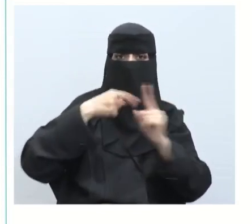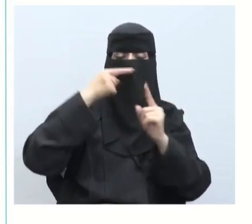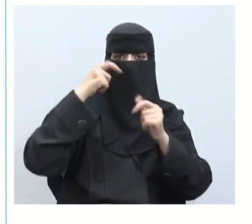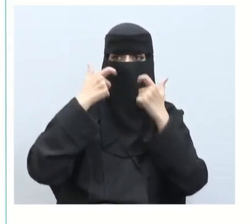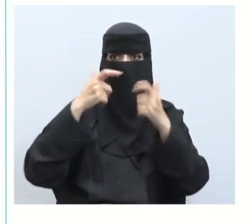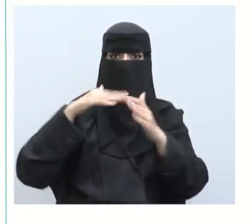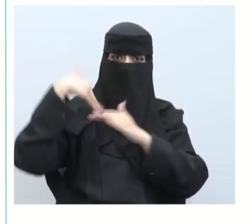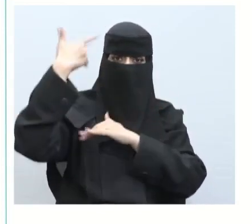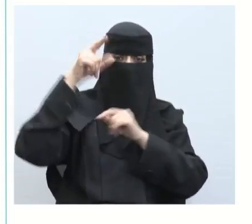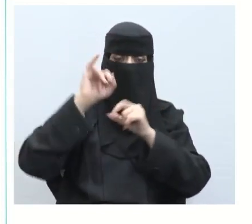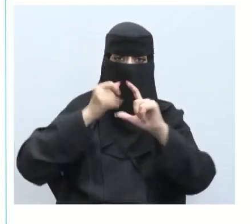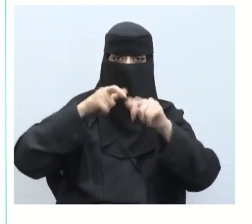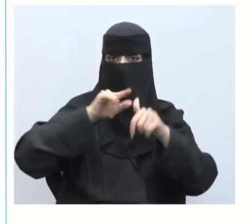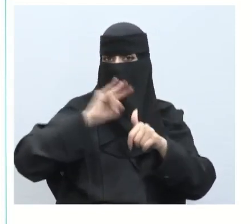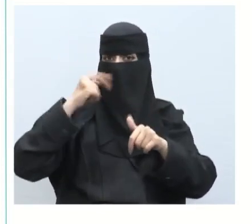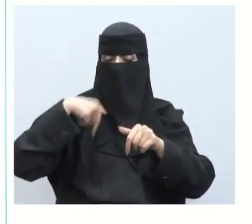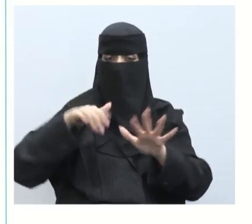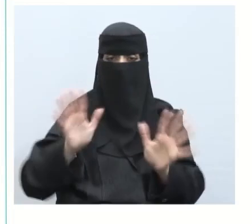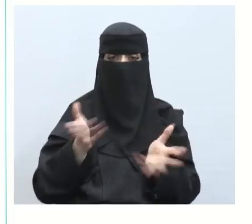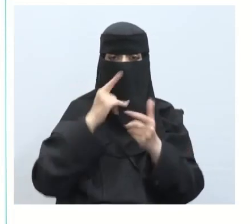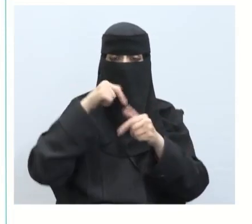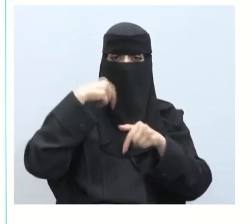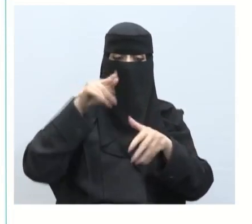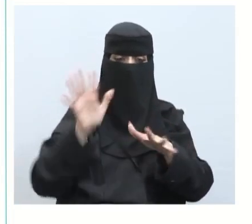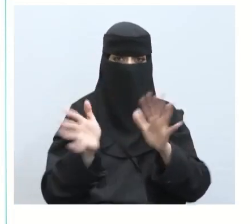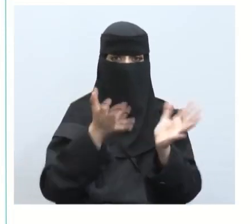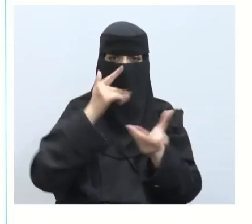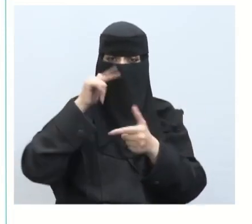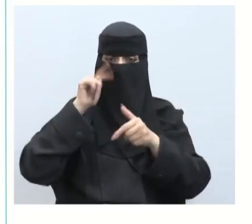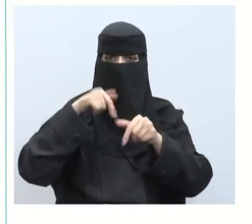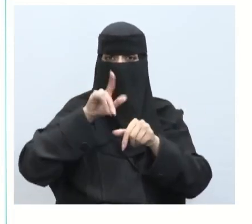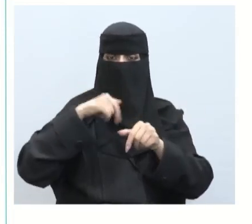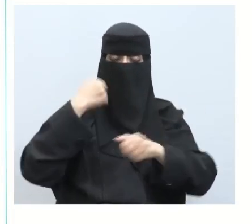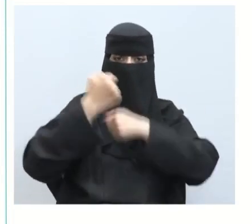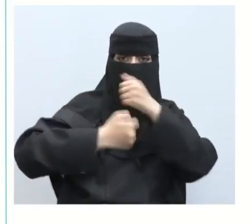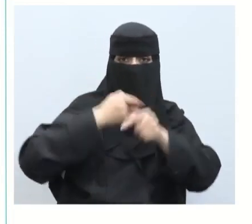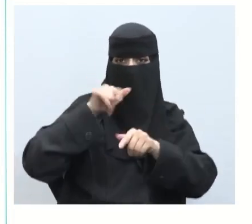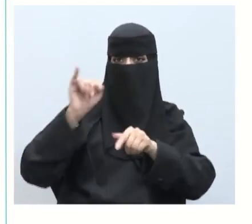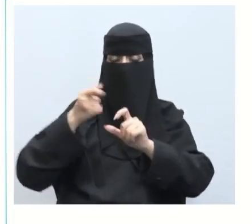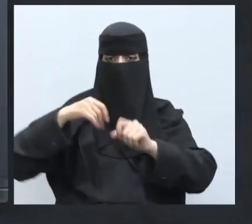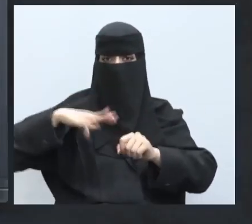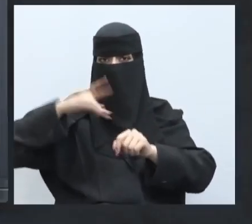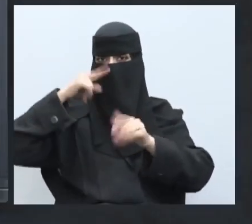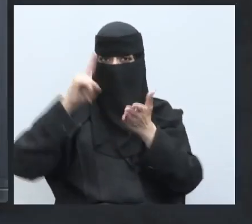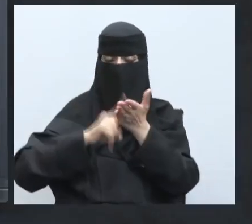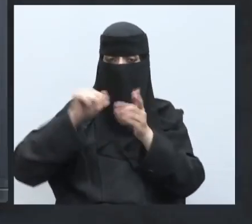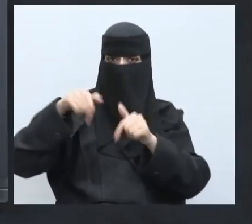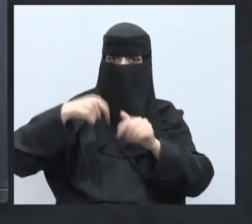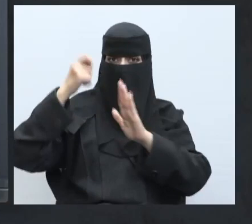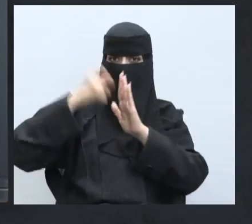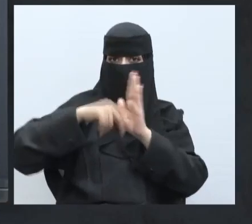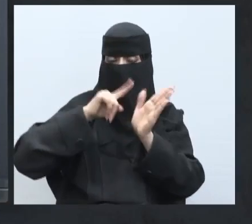ورؤيه المنظمه ولا يكون بشكل ايضا عشوائي او باجتهادات من المدير لابد ايضا ان تكون